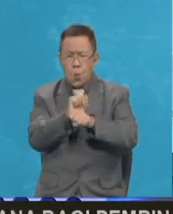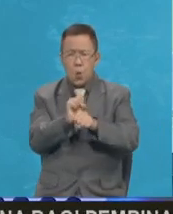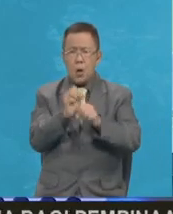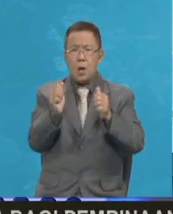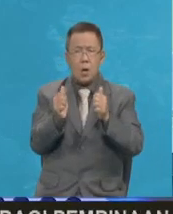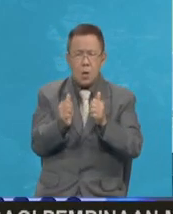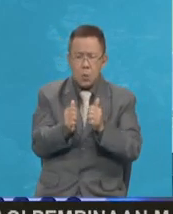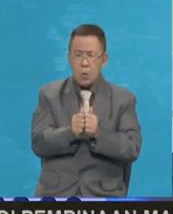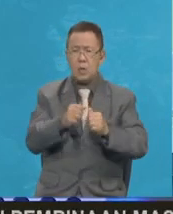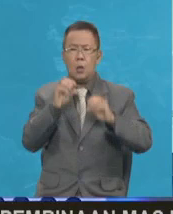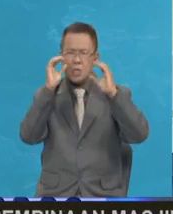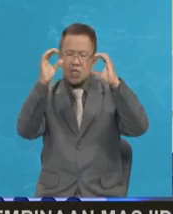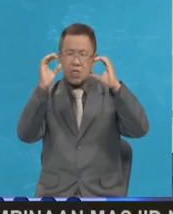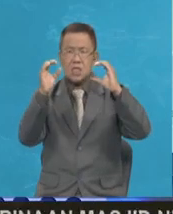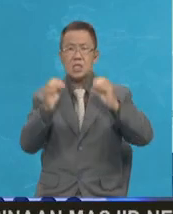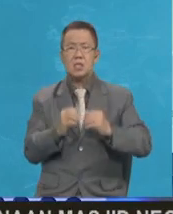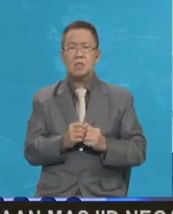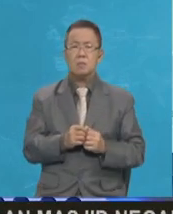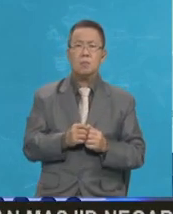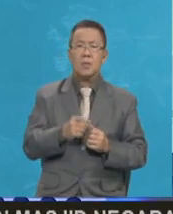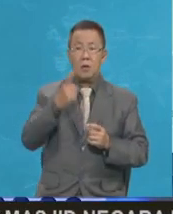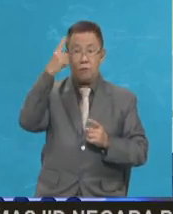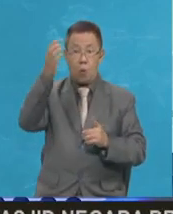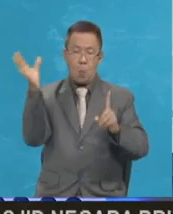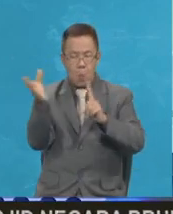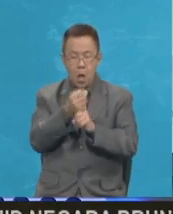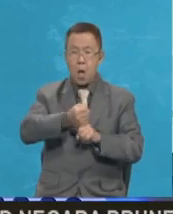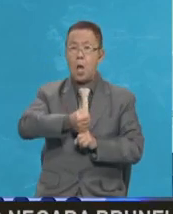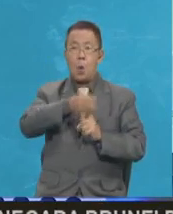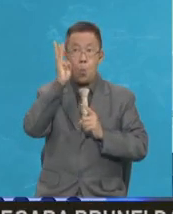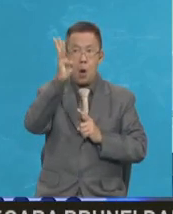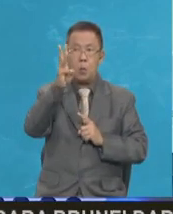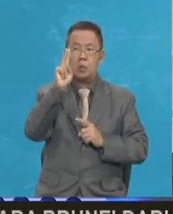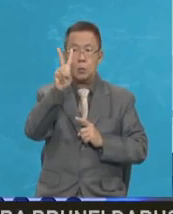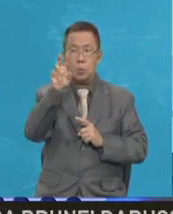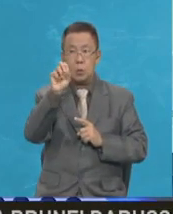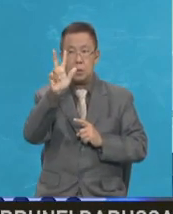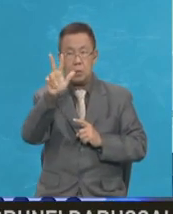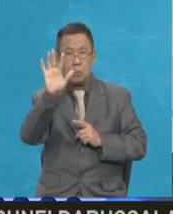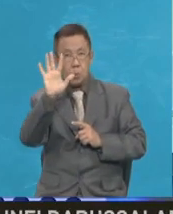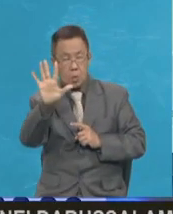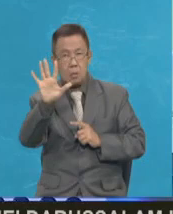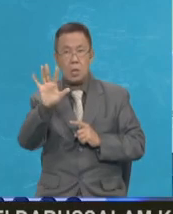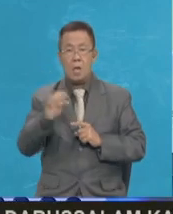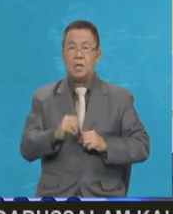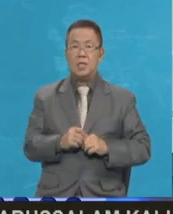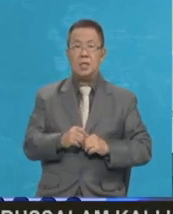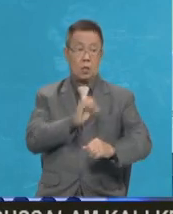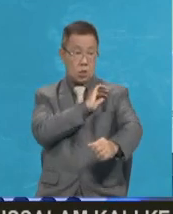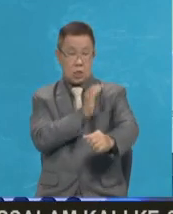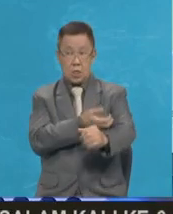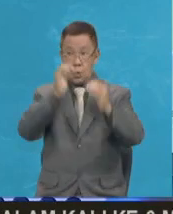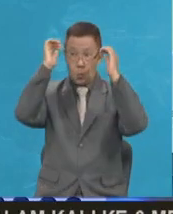berkemah Iran tinggi selaras dengan matlamat wawasan Brunei 2035 brand-brand guru dan tenaga